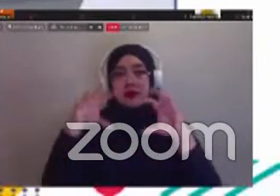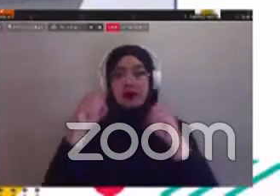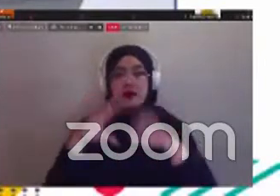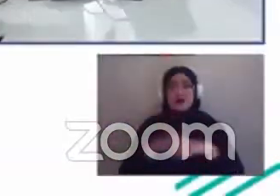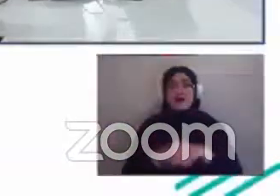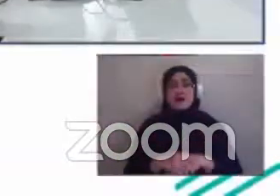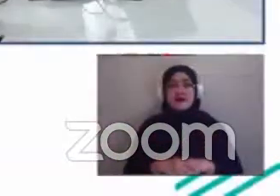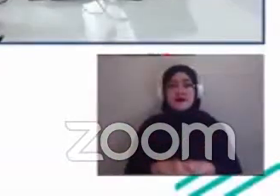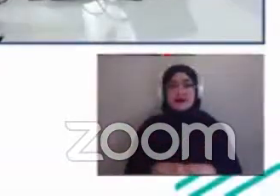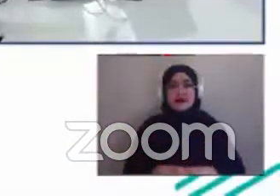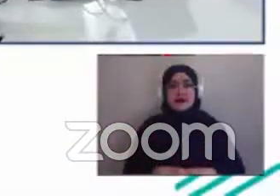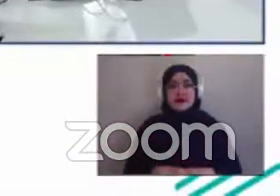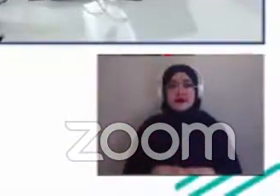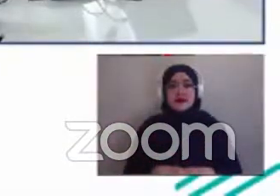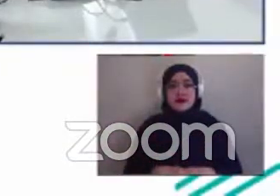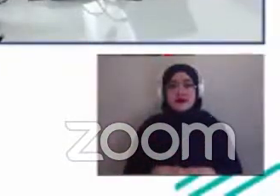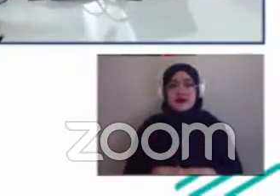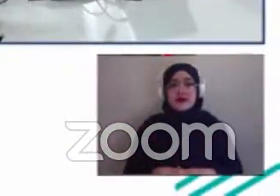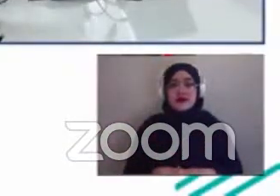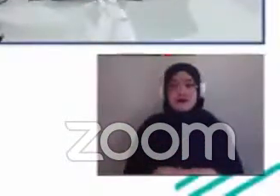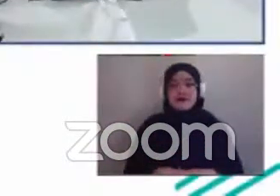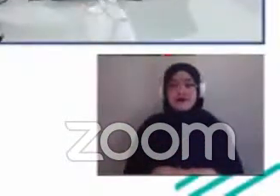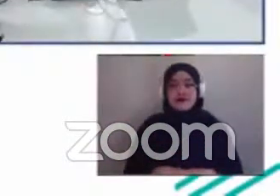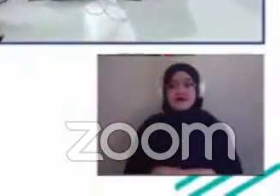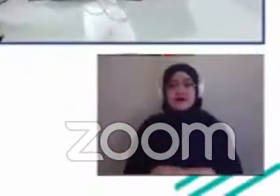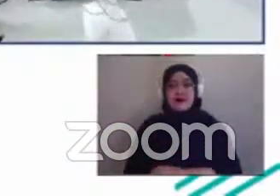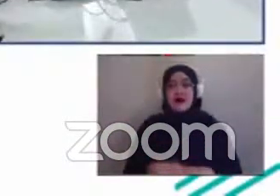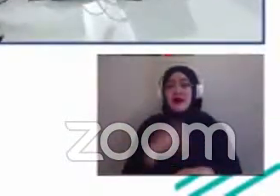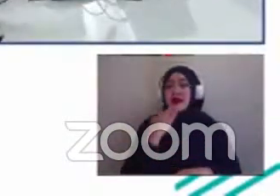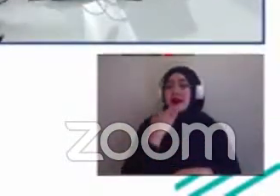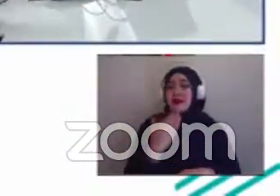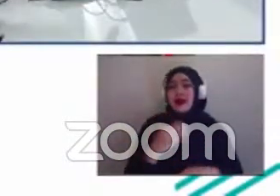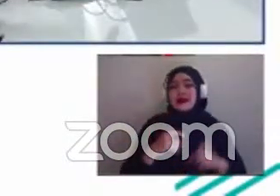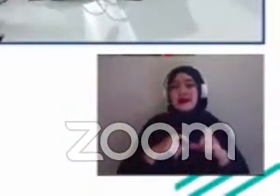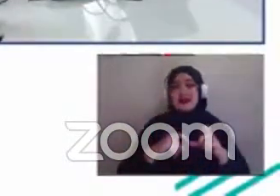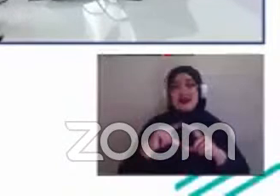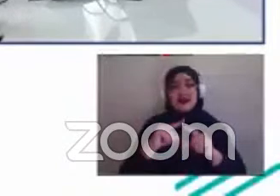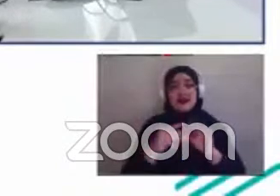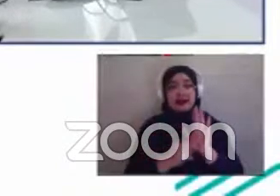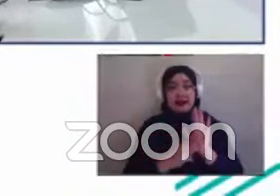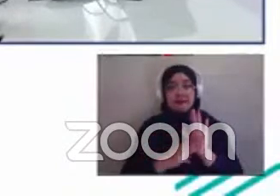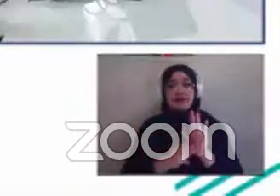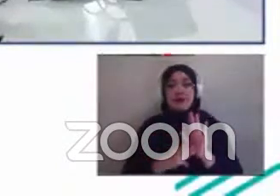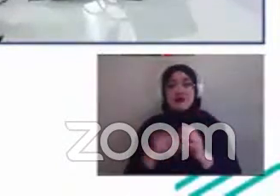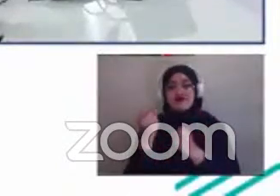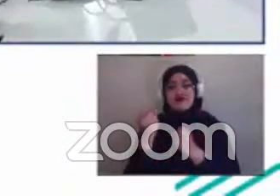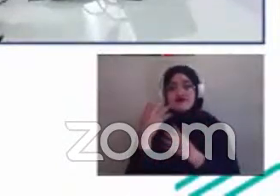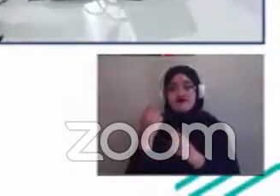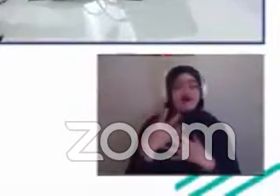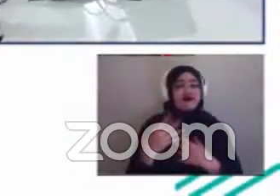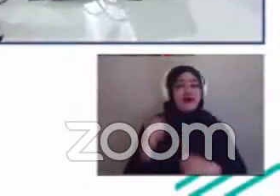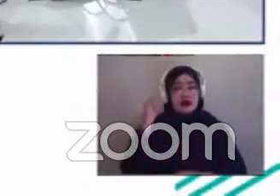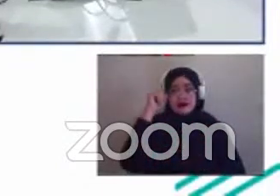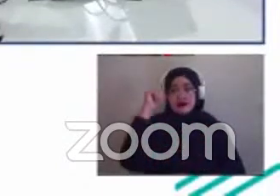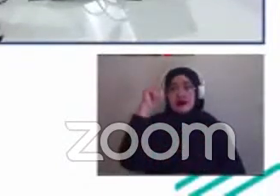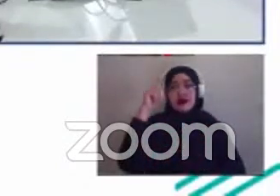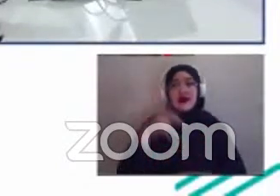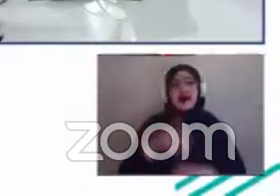wabarakatuh. Waalaikumsalam warahmatullahi wabarakatuh, Pak Sam. Terima kasih sekali atas penjelasan yang sangat menggugah dan juga